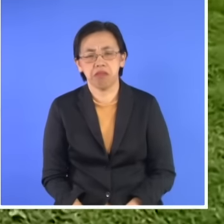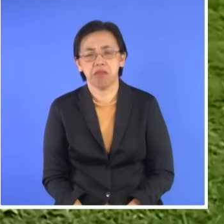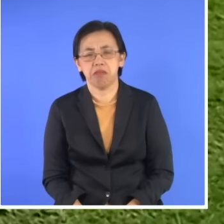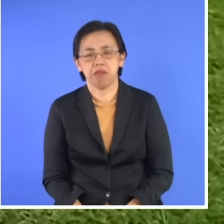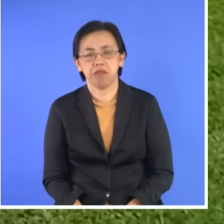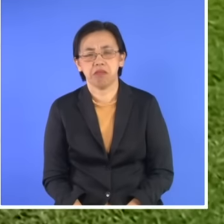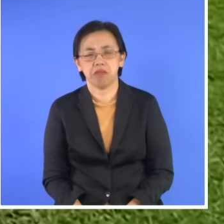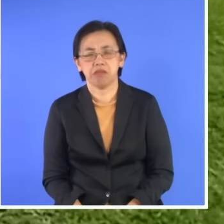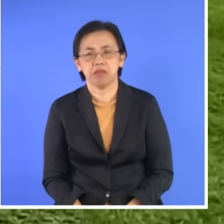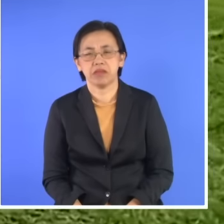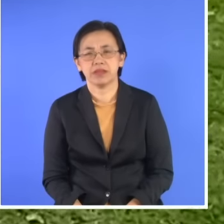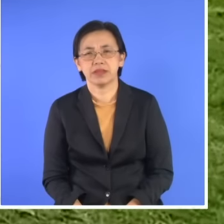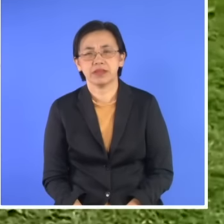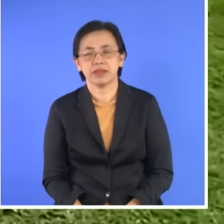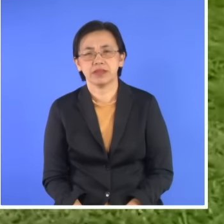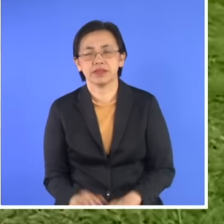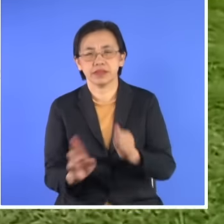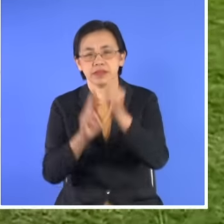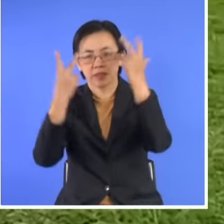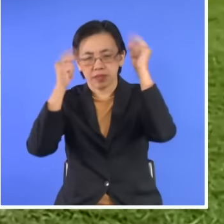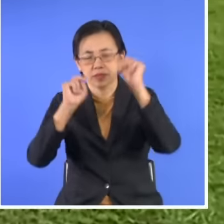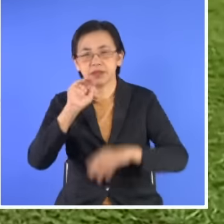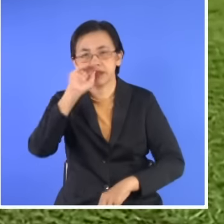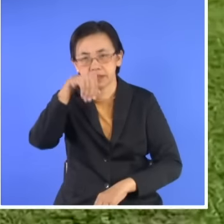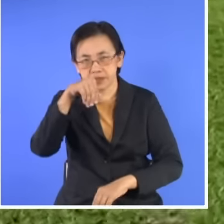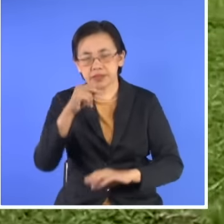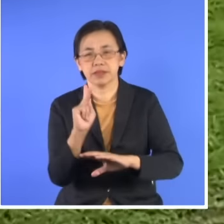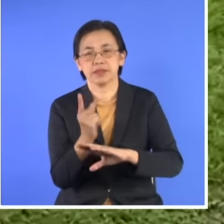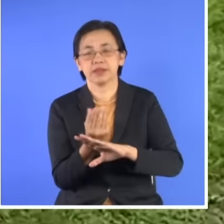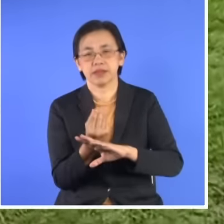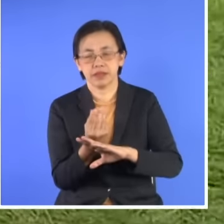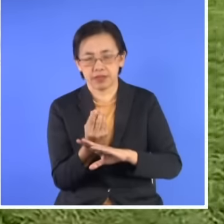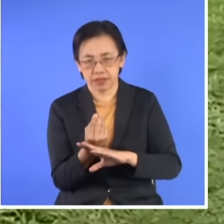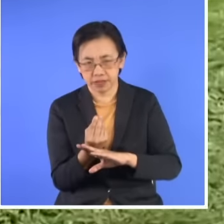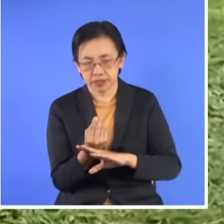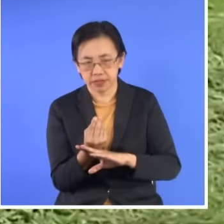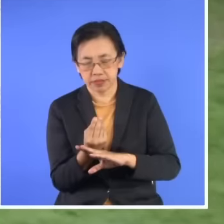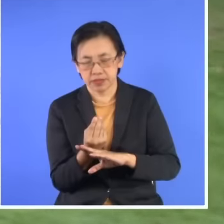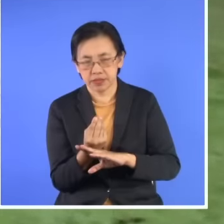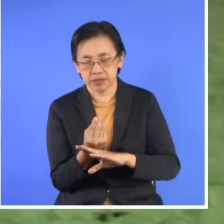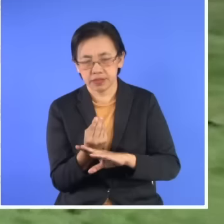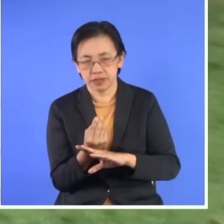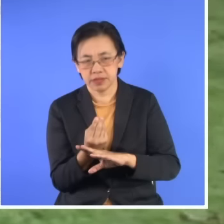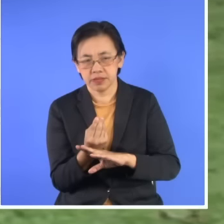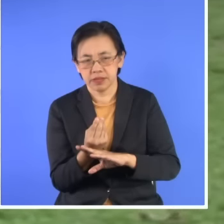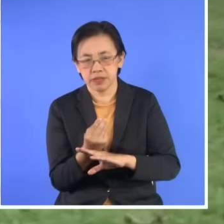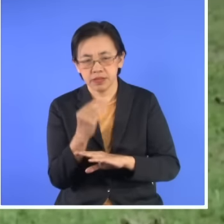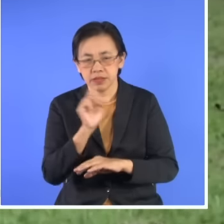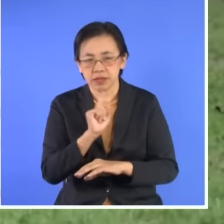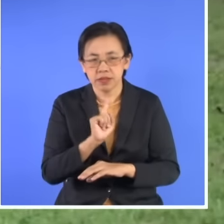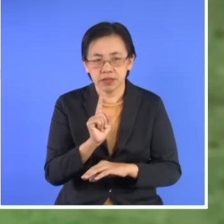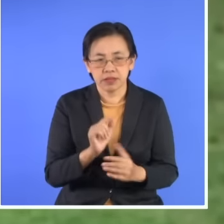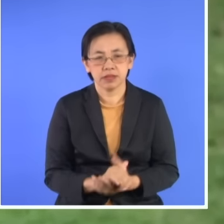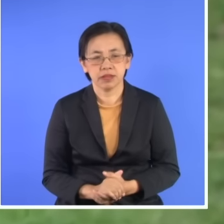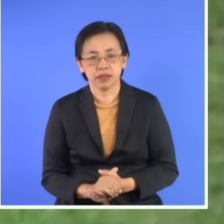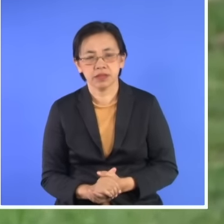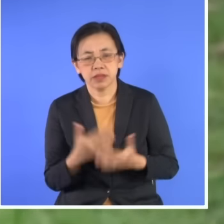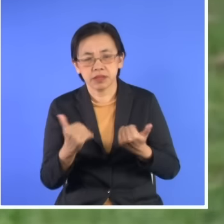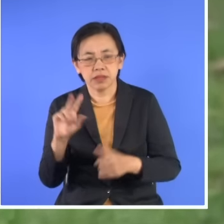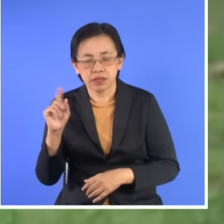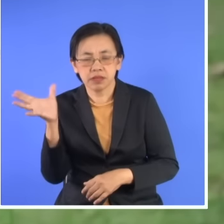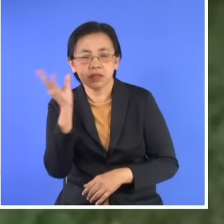ทางทางเ่อรองนายกเทศมนตรีเทศบาลเมืองกำแพงเพชรเนี่ยคุณวุฒิชัยศุภอัพาณิชย์เนี่ยว่ายังไงบอกว่าหลังจากที่ทราบ